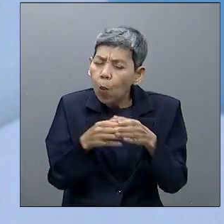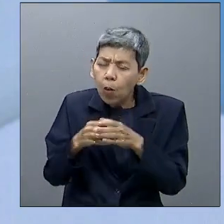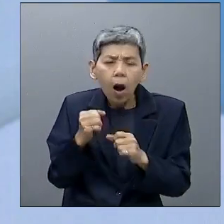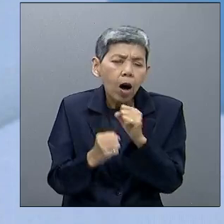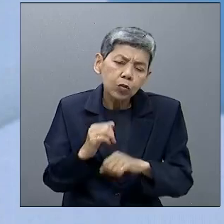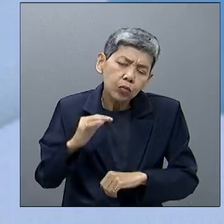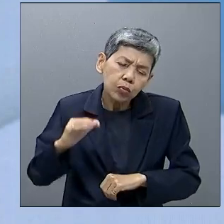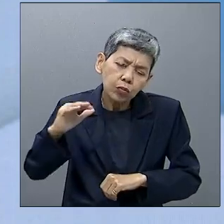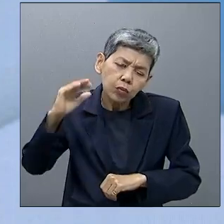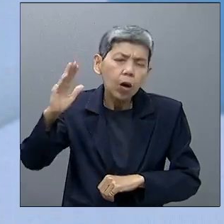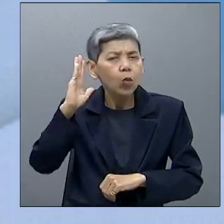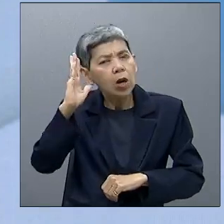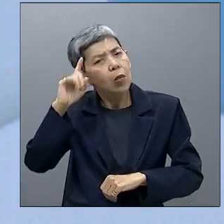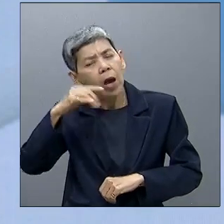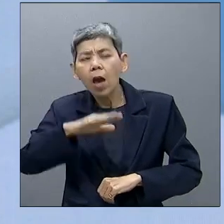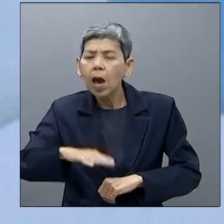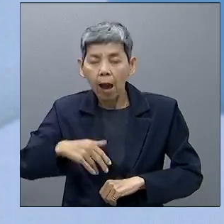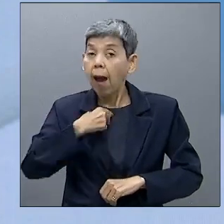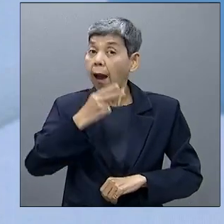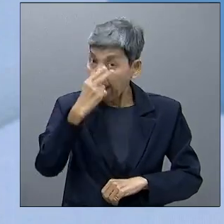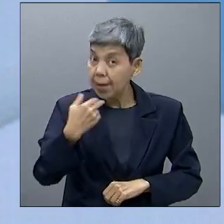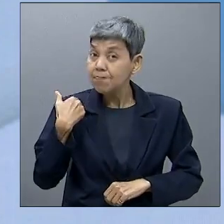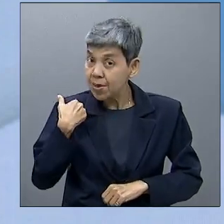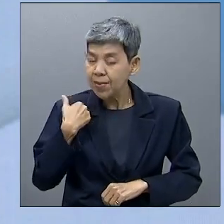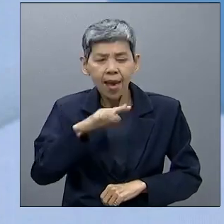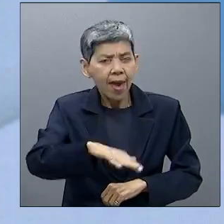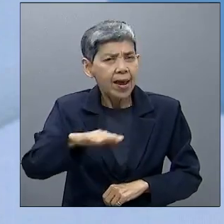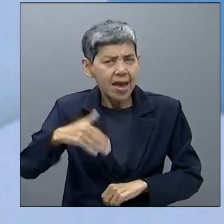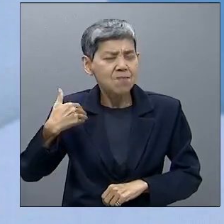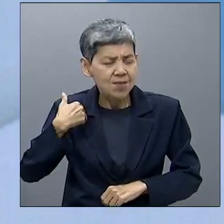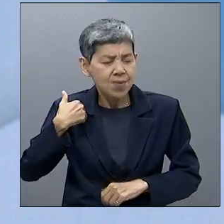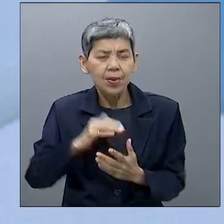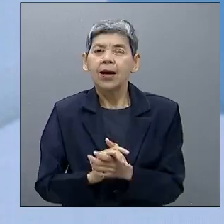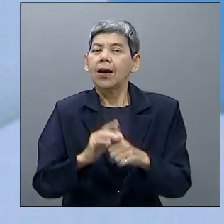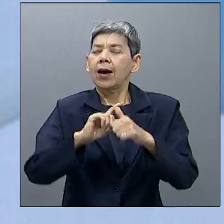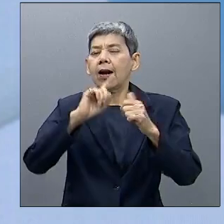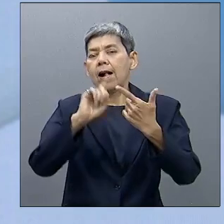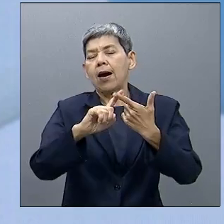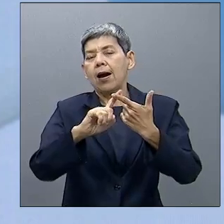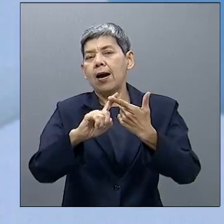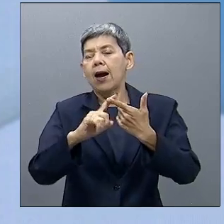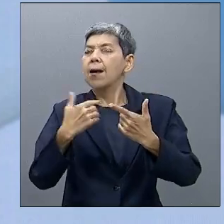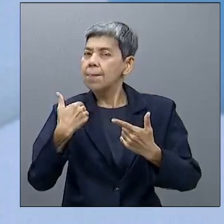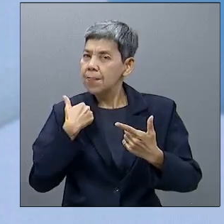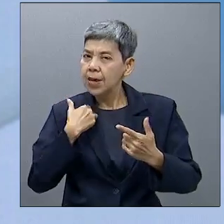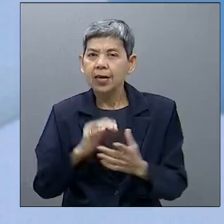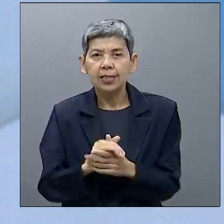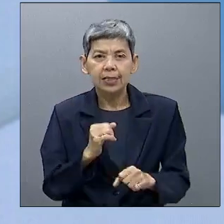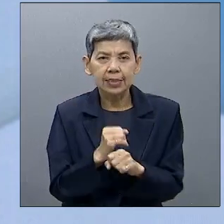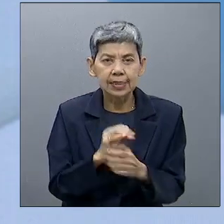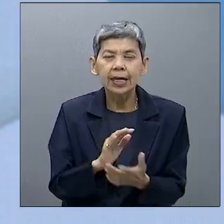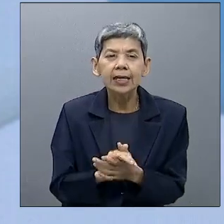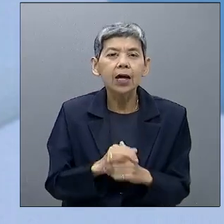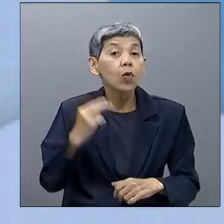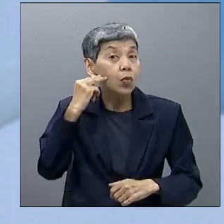และทุกวัยไม่ว่าจะเป็นเด็กๆ เราก็จะเห็นเวทีหนูน้อยนพมาศใช่ไหมคะหรือบางทีเราก็จะเห็นเวทีของมิสเตอร์แอนด์มิสซิสเดฟนั่น